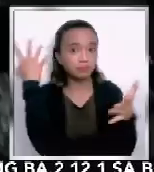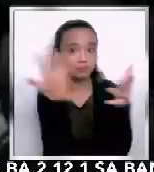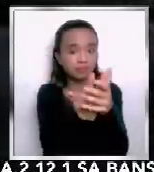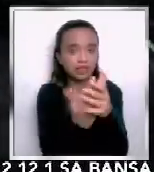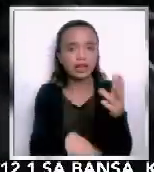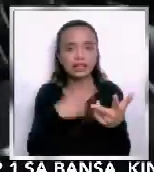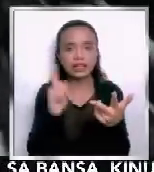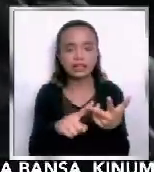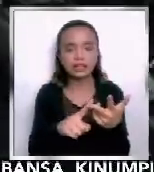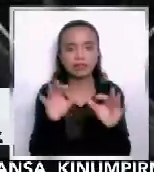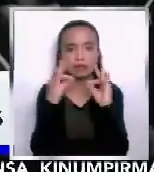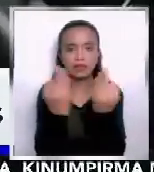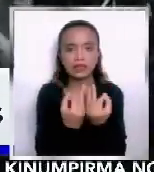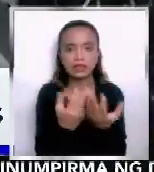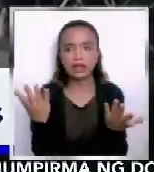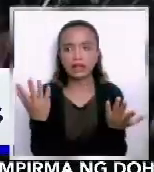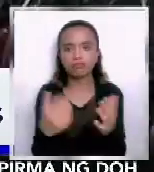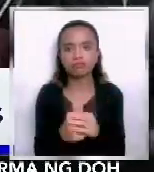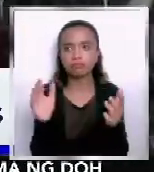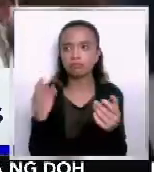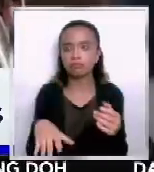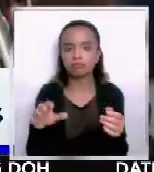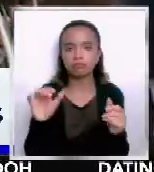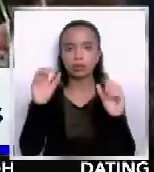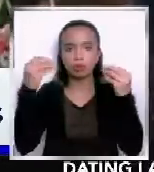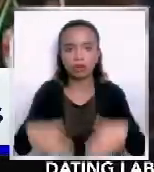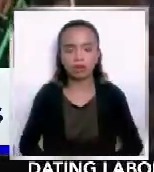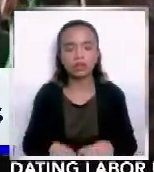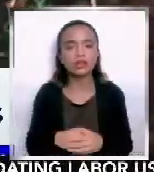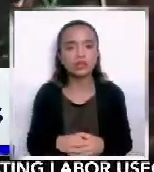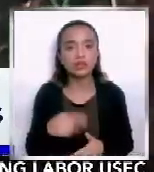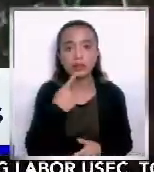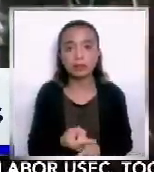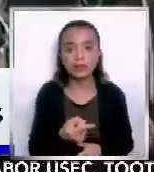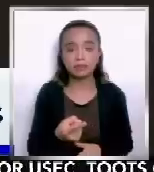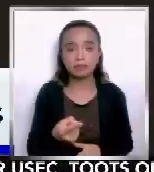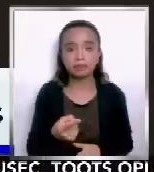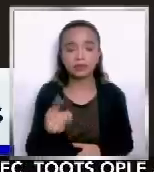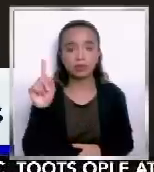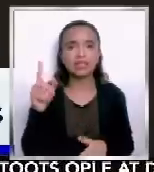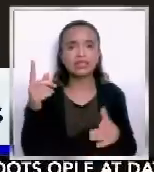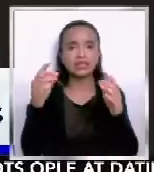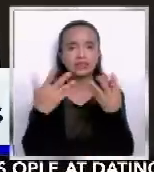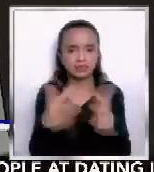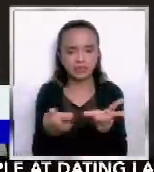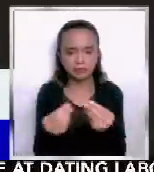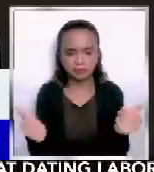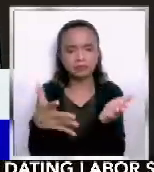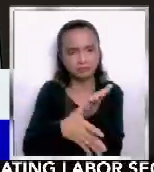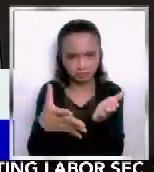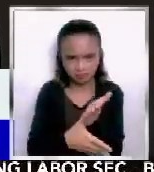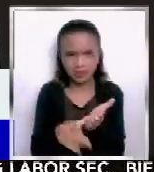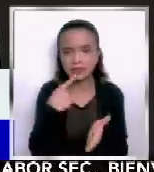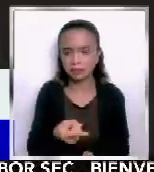disappearance. Ayon sa tagapagsalita ni dating Senador Bongbong Marcos, naresolba na ng COMELEC ang isyong ito. I appeal to those who